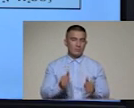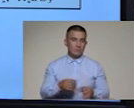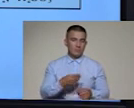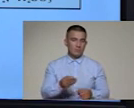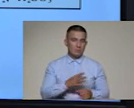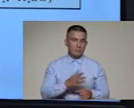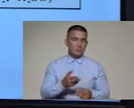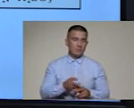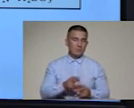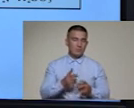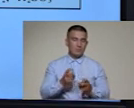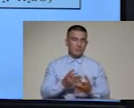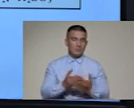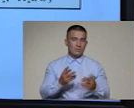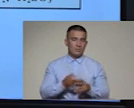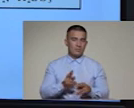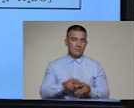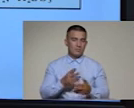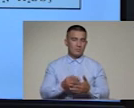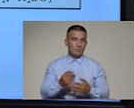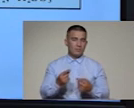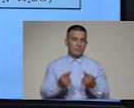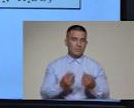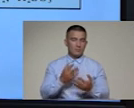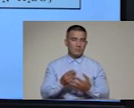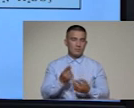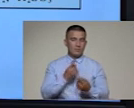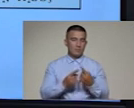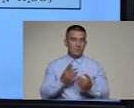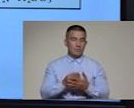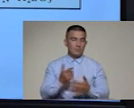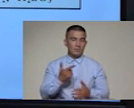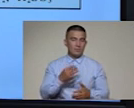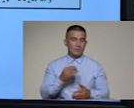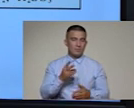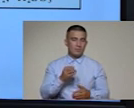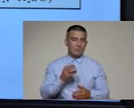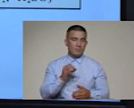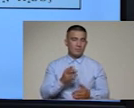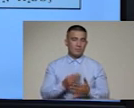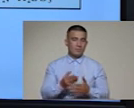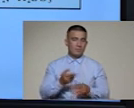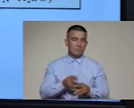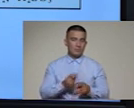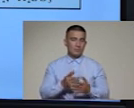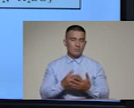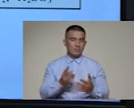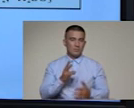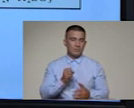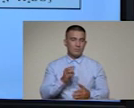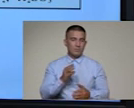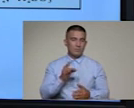Ya'ni bunda elementlarning toifalanishi va genetik bog'lanishi aks ettirildi. E'tibor bering, natriy metal